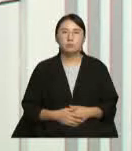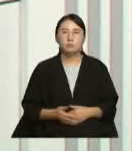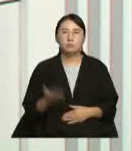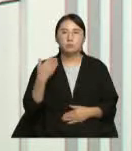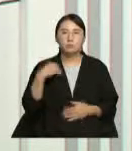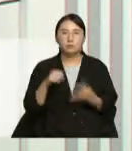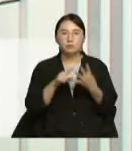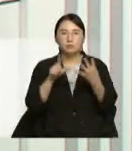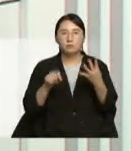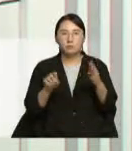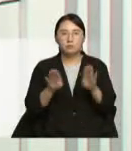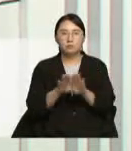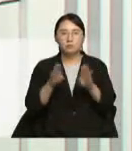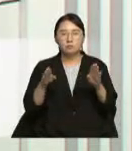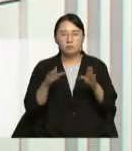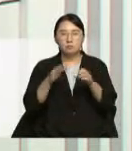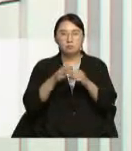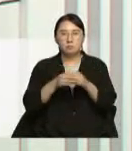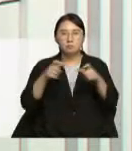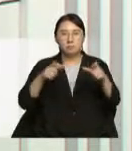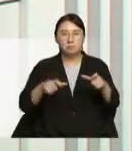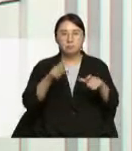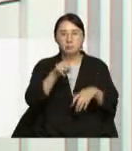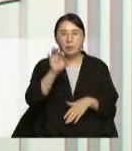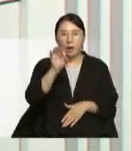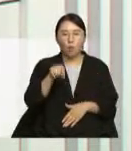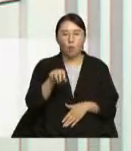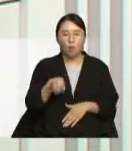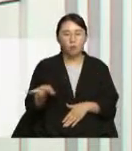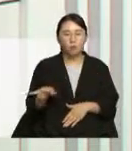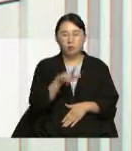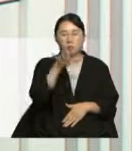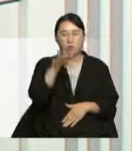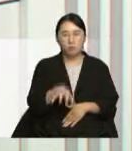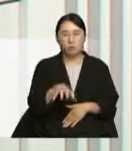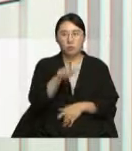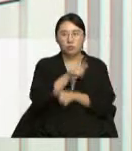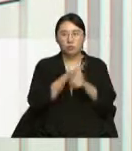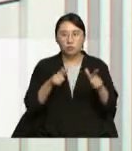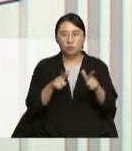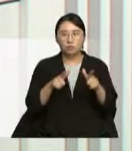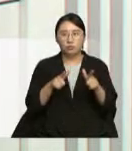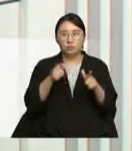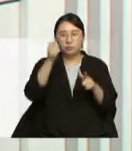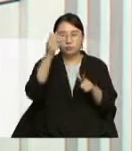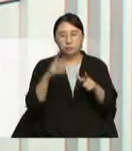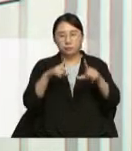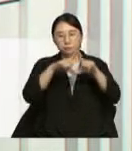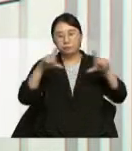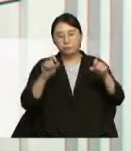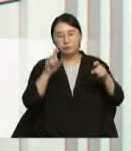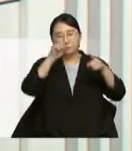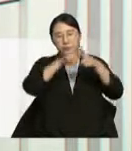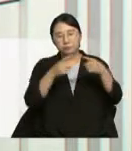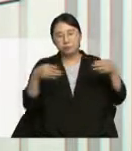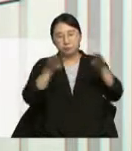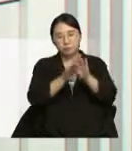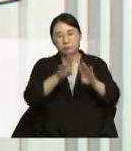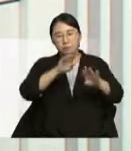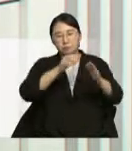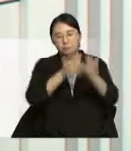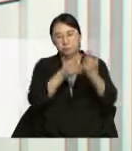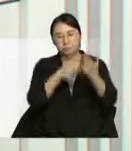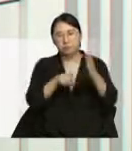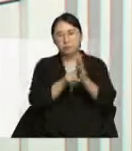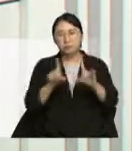지난 4월 문을 닫은 마포구 망원 우체국, 서명운동이 이어지고 수십 개의 현수막이 걸리는 등 폐국을 막기 위한